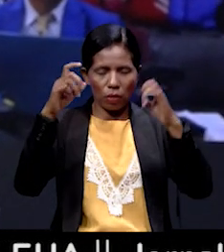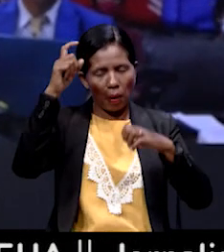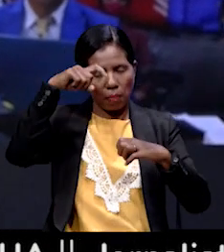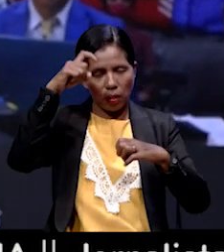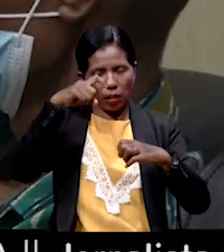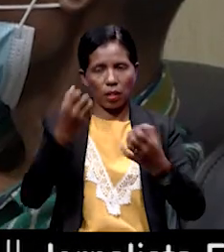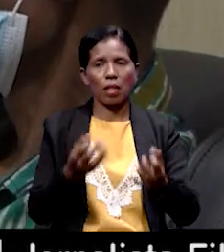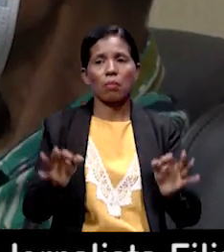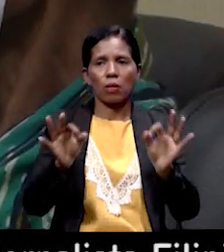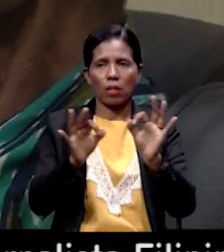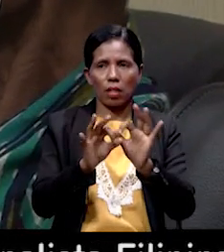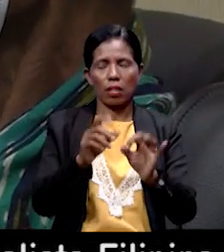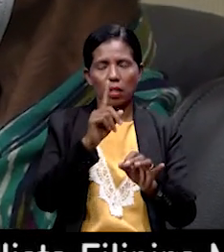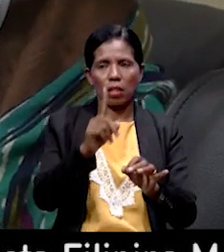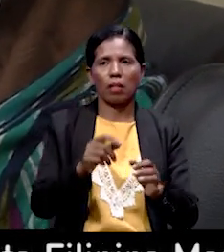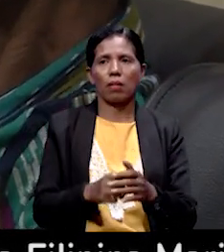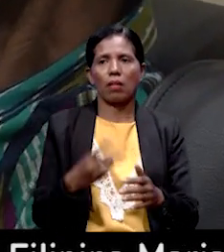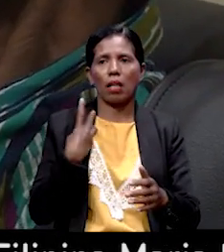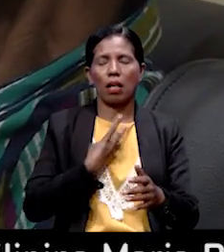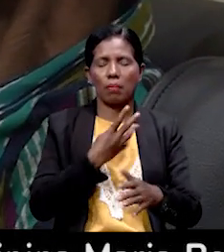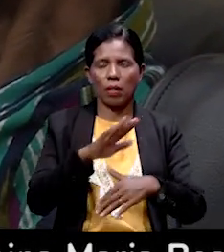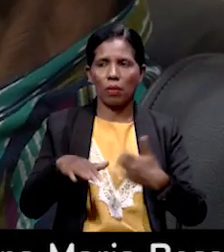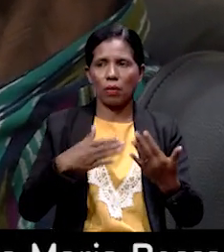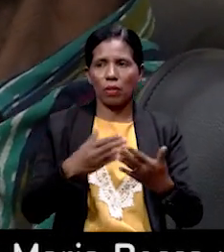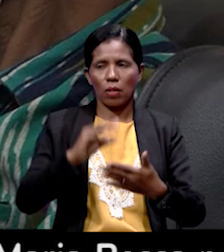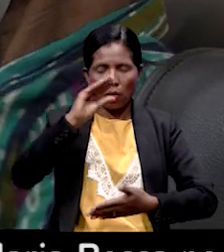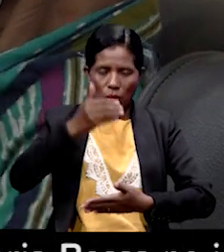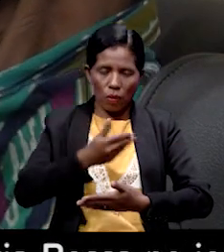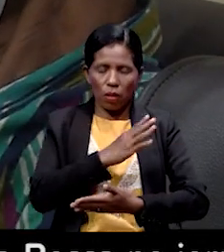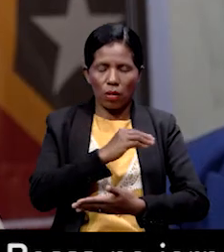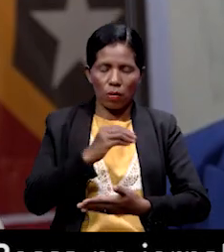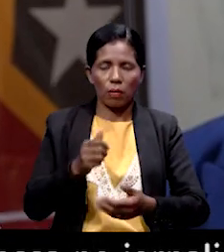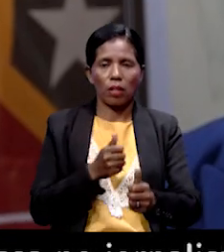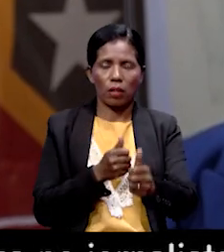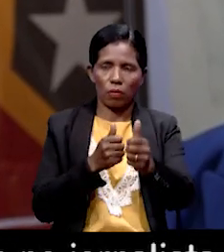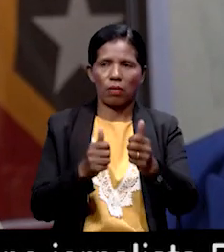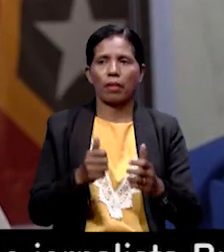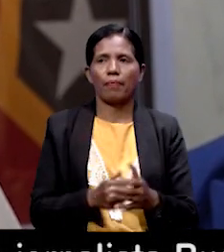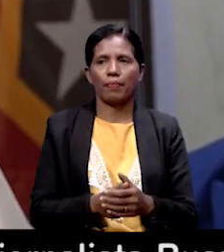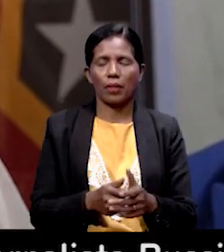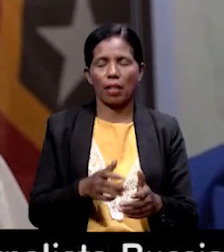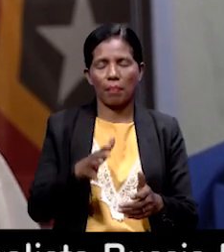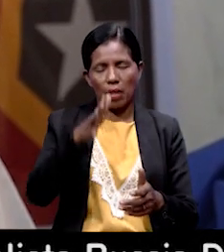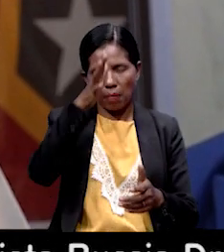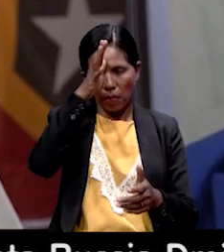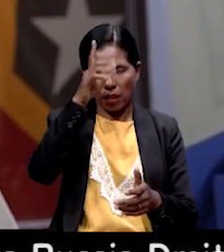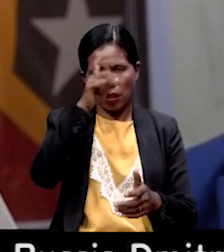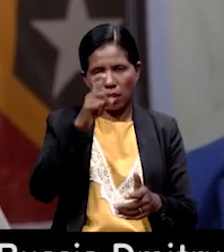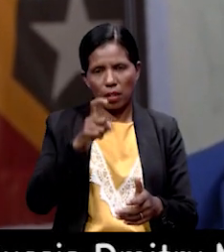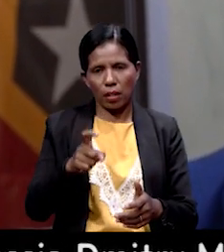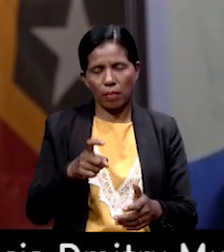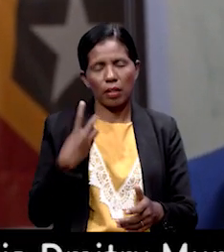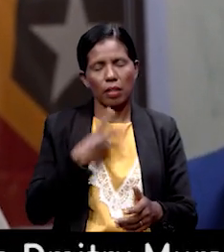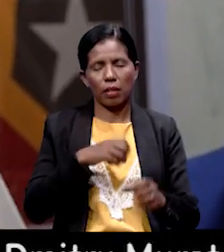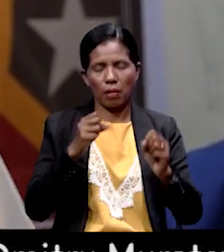buat importante ida ke ami hotu oang no be oang sira tengki banati. I pai iha la idari nenebe ke itabele